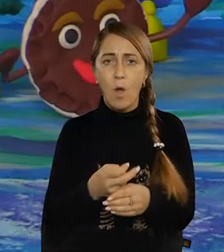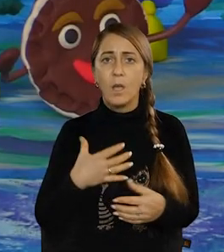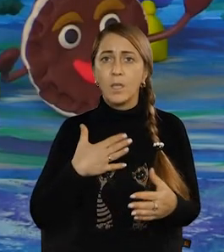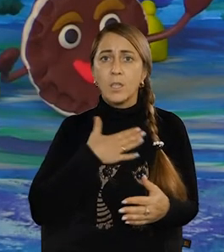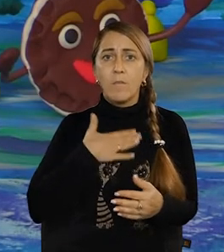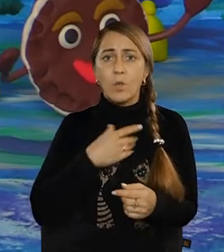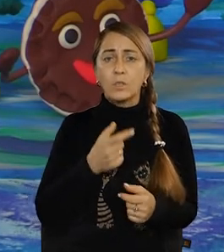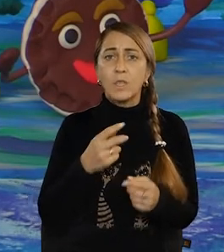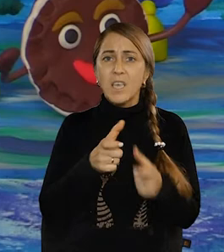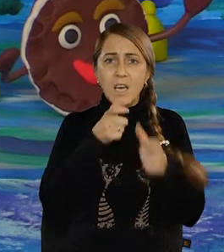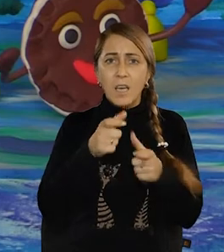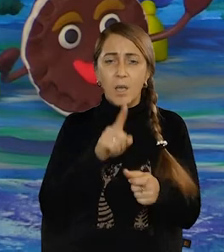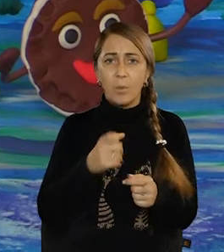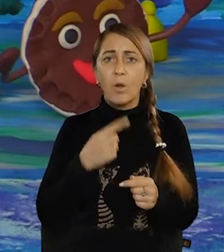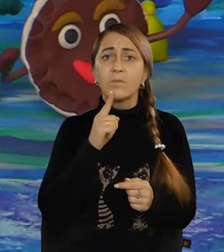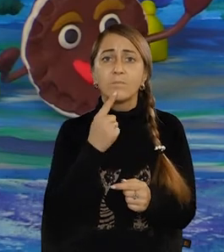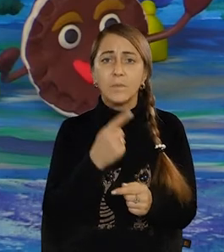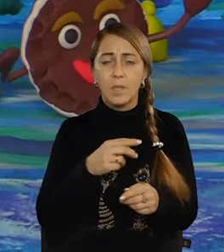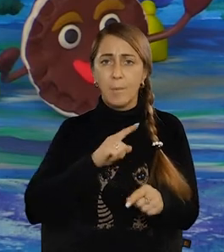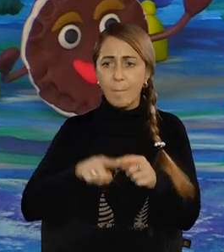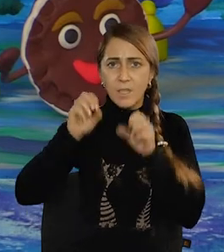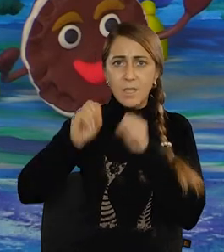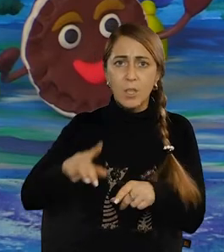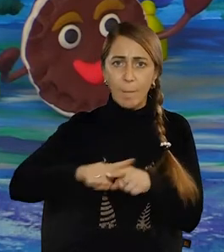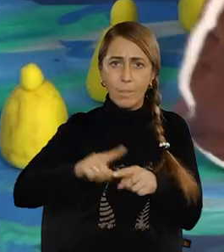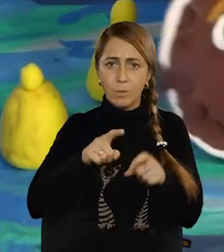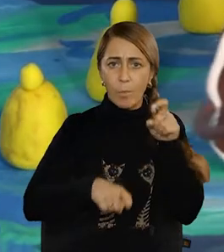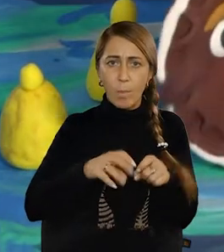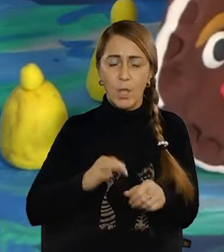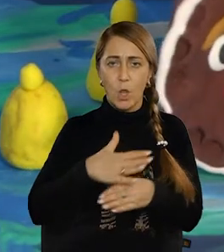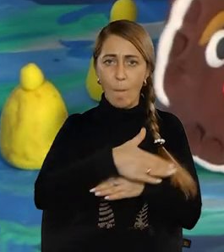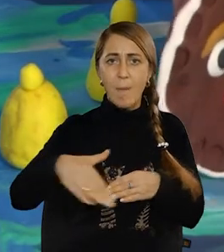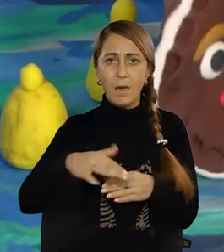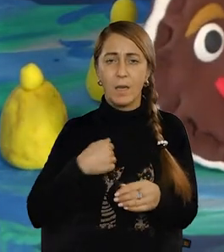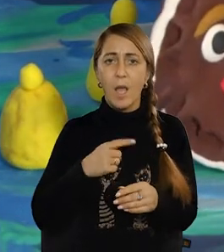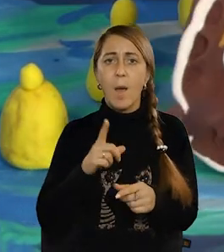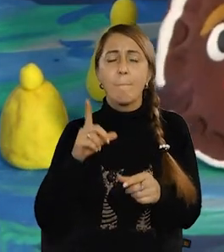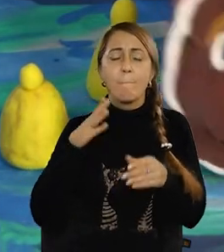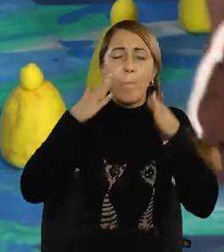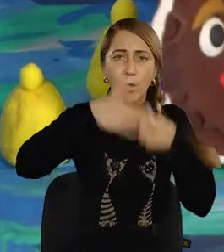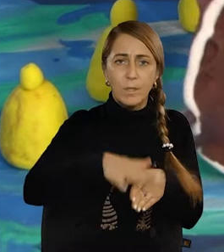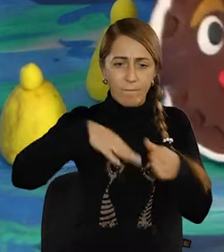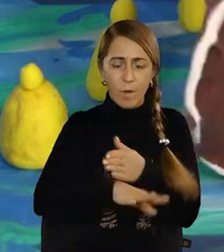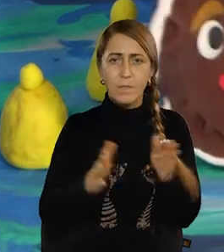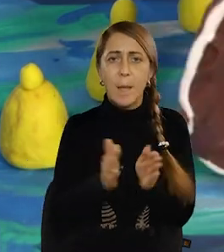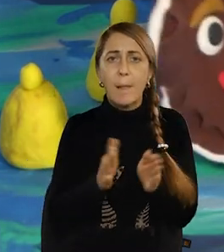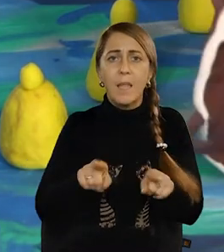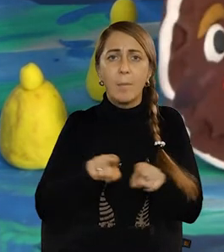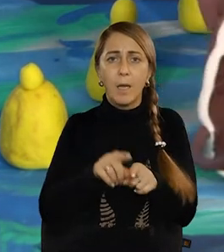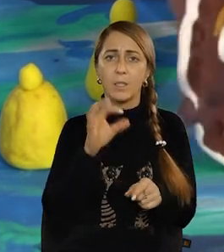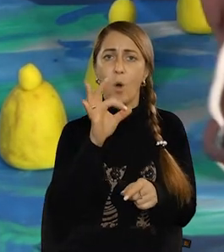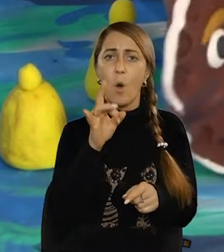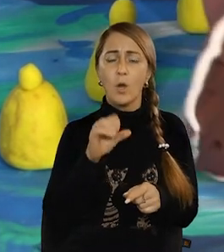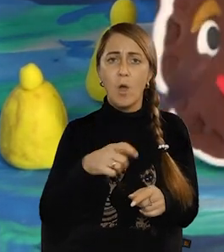Стривожені крики Мармеладки, тому все покинув і швиденько побіг до берега. Полетів стрілою у воду за маленьким Орео, який зі